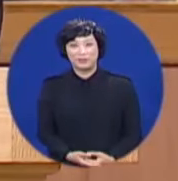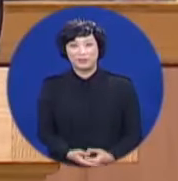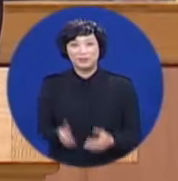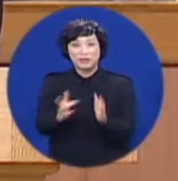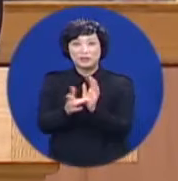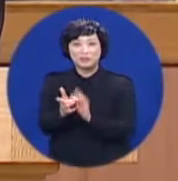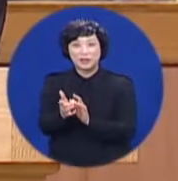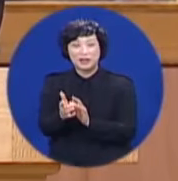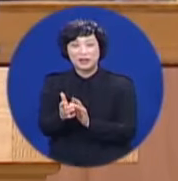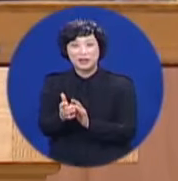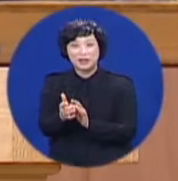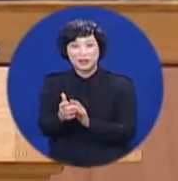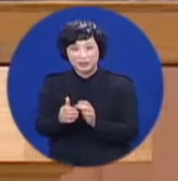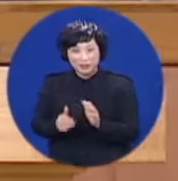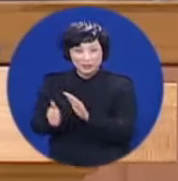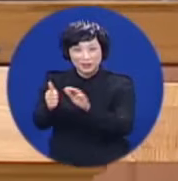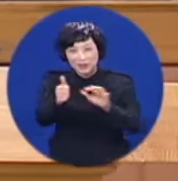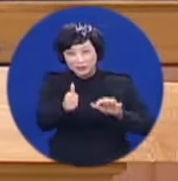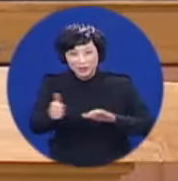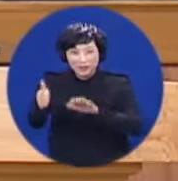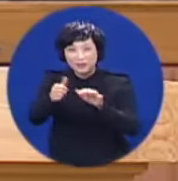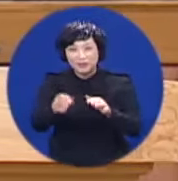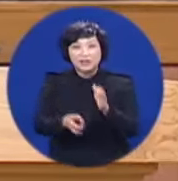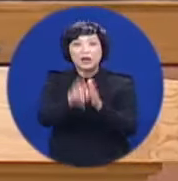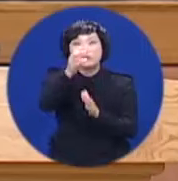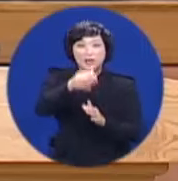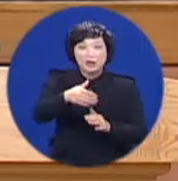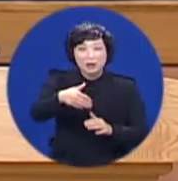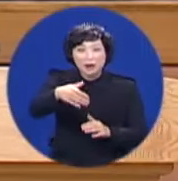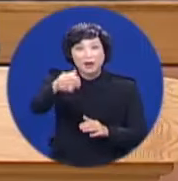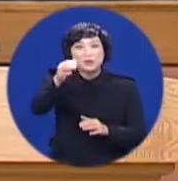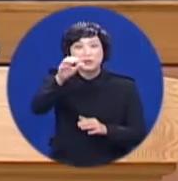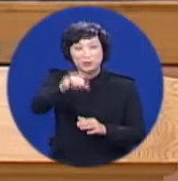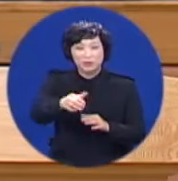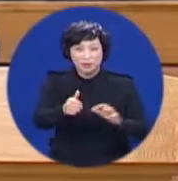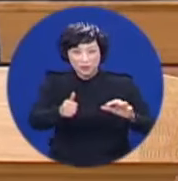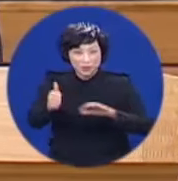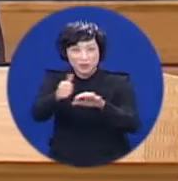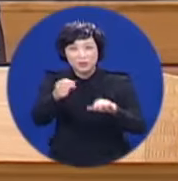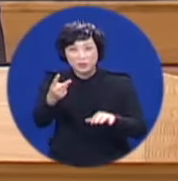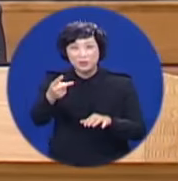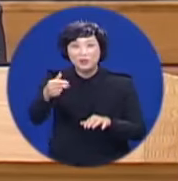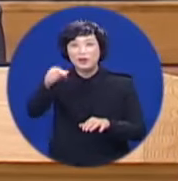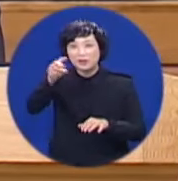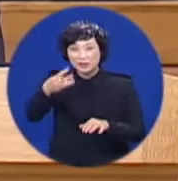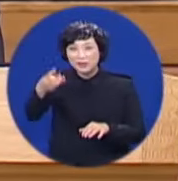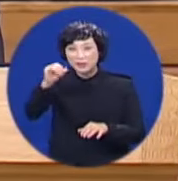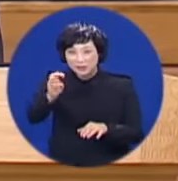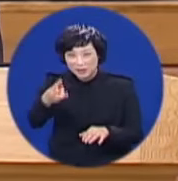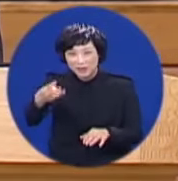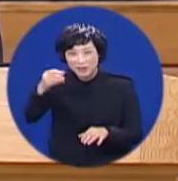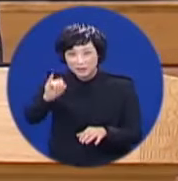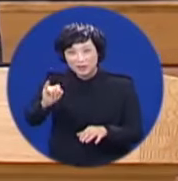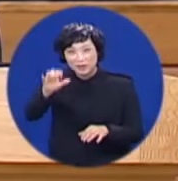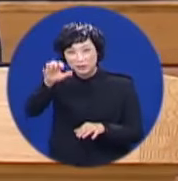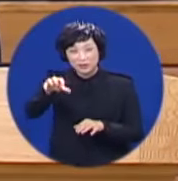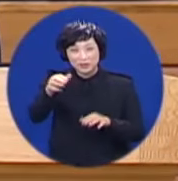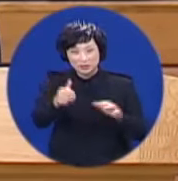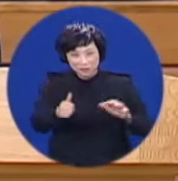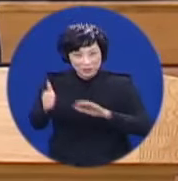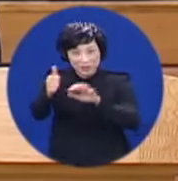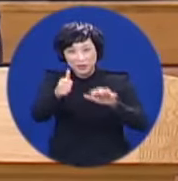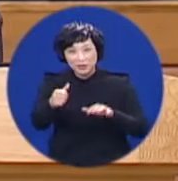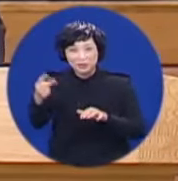예루살렘이 따릅니다. 갈릴리가 따릅니다. 가보나움이 따릅니다. 따릅니다.